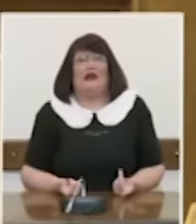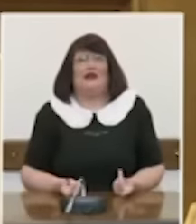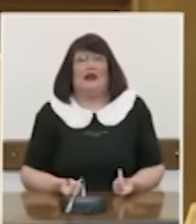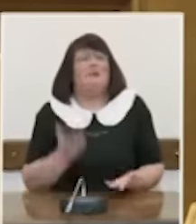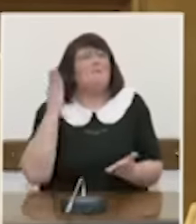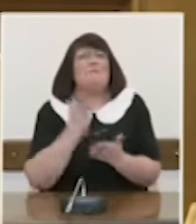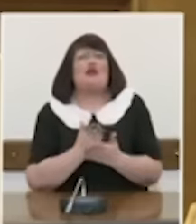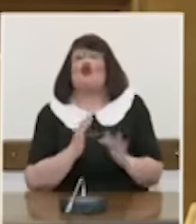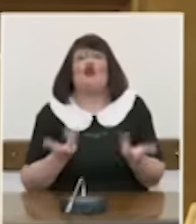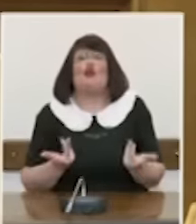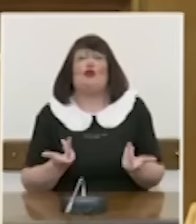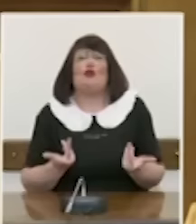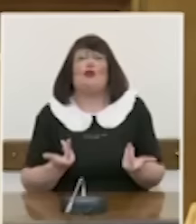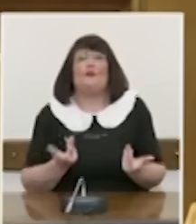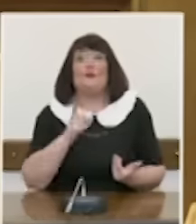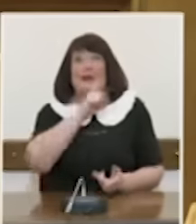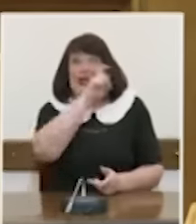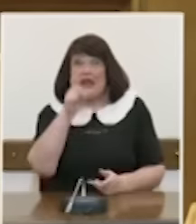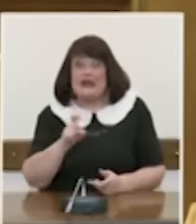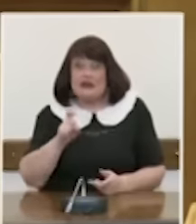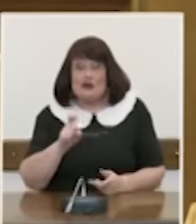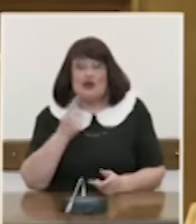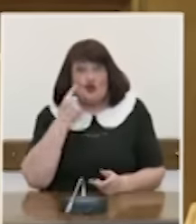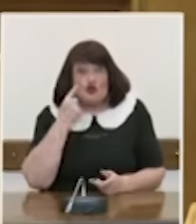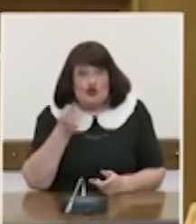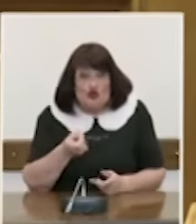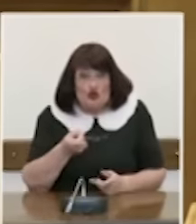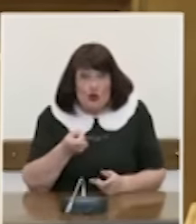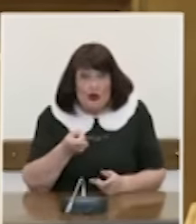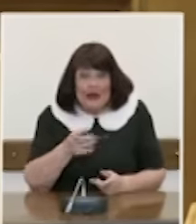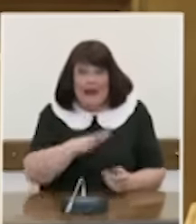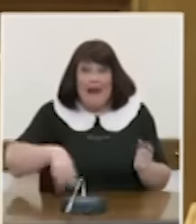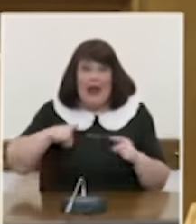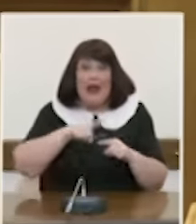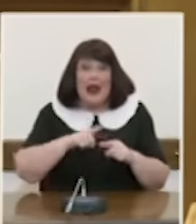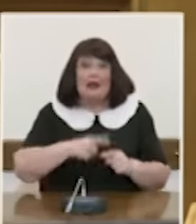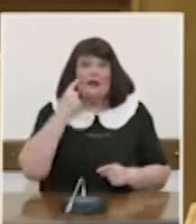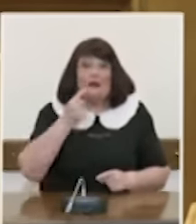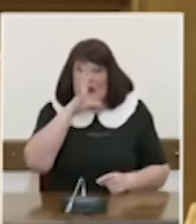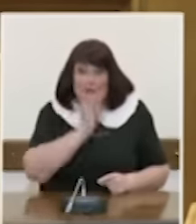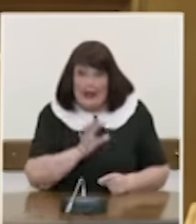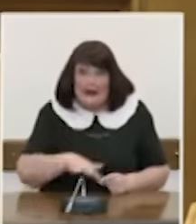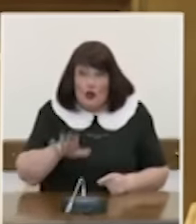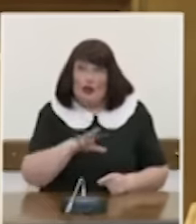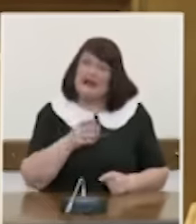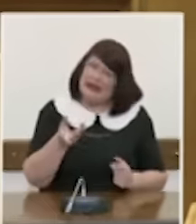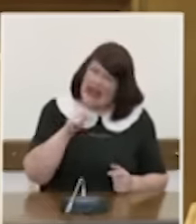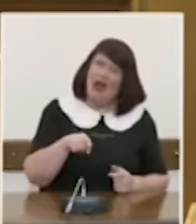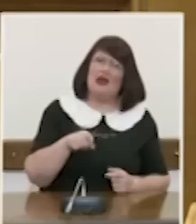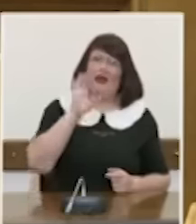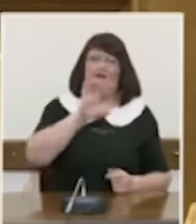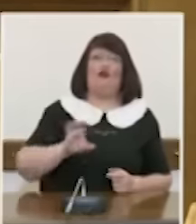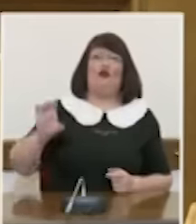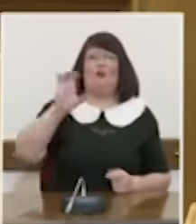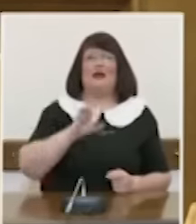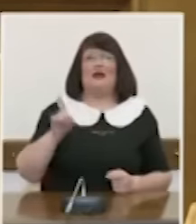που έτσι κι αλλιώς βιώνει ο λαός μας και άλλοι λαοί άλλων χωρών της Ευρωπαϊκής Ένωσης που βγήκαν όλα αυτά τα χρόνια μαζικά